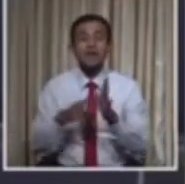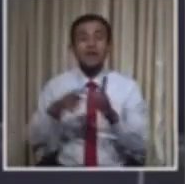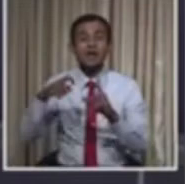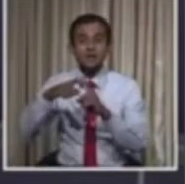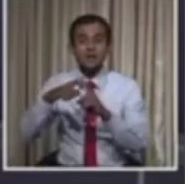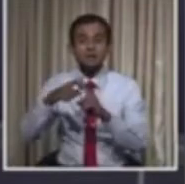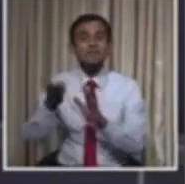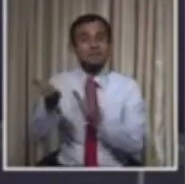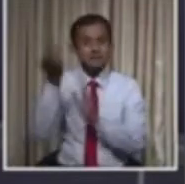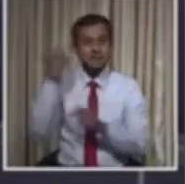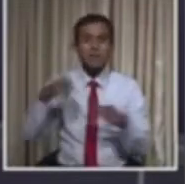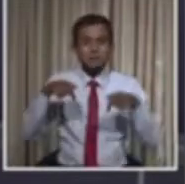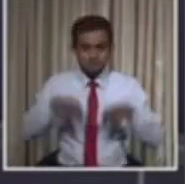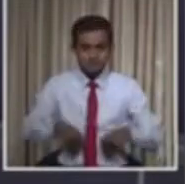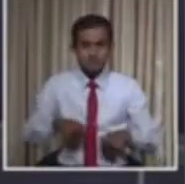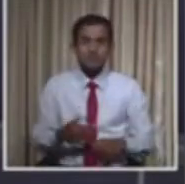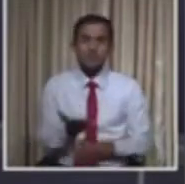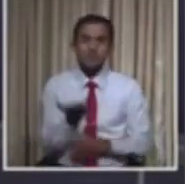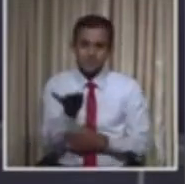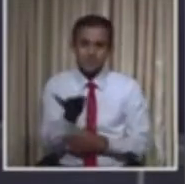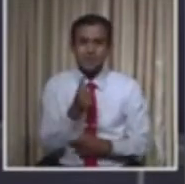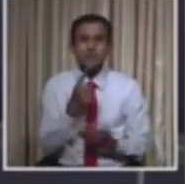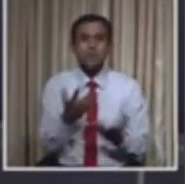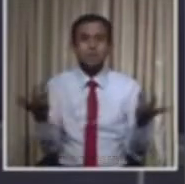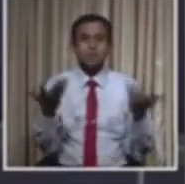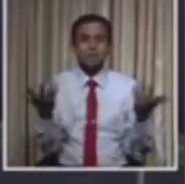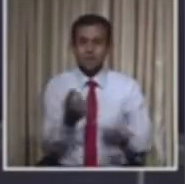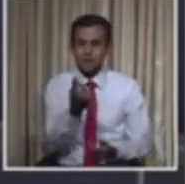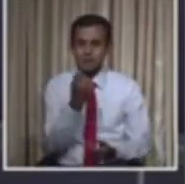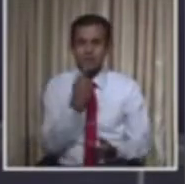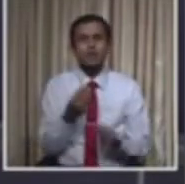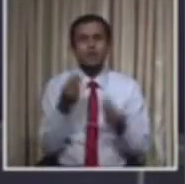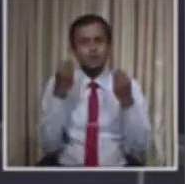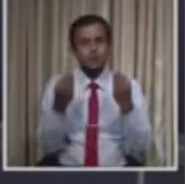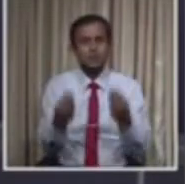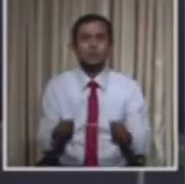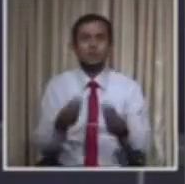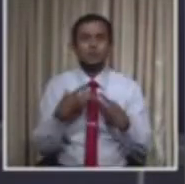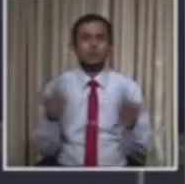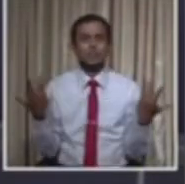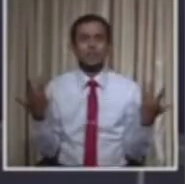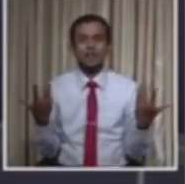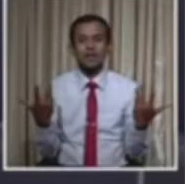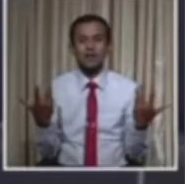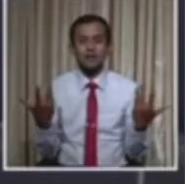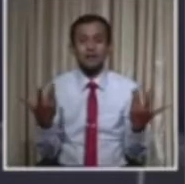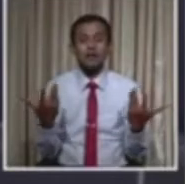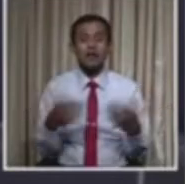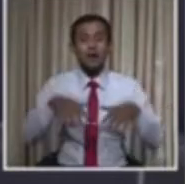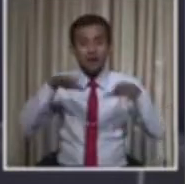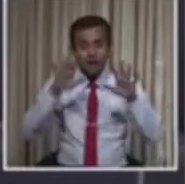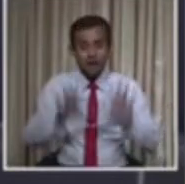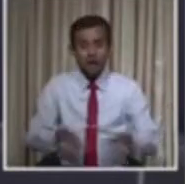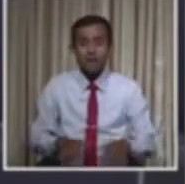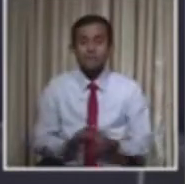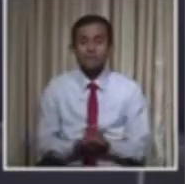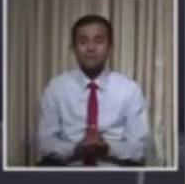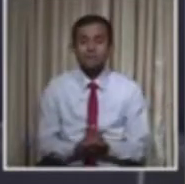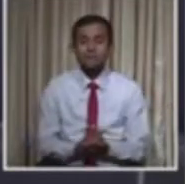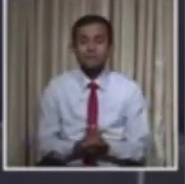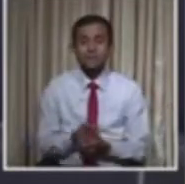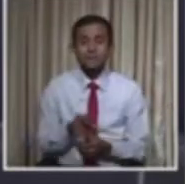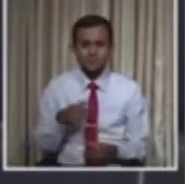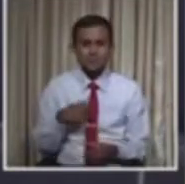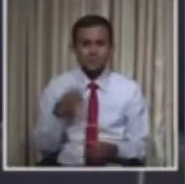මැතිතුමාත් ඒ කාලේ මෙතන ඉඳන් අපි ඉල්ලන දේවල් දෙන්න බෑ කිව්වා දුන්නෙත් නැහැ දුන්නෙත් නැහැ ෆයිනලි ෆයිනලි මේ